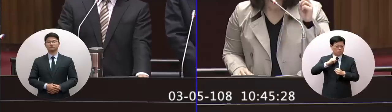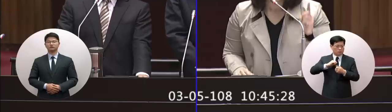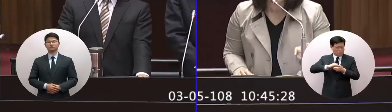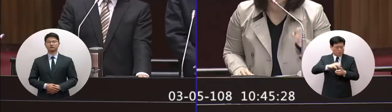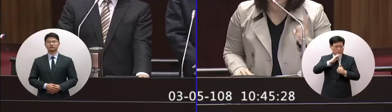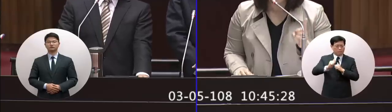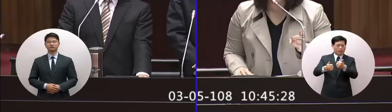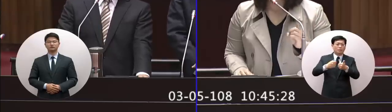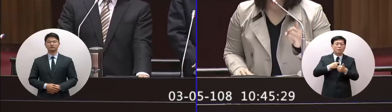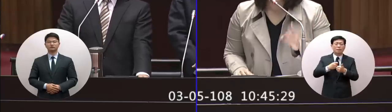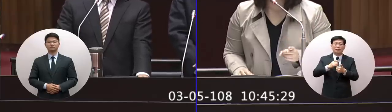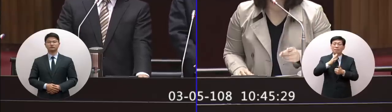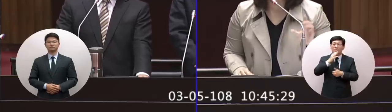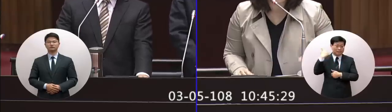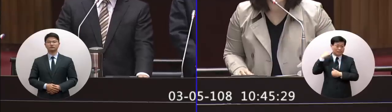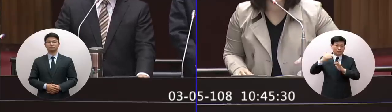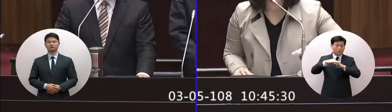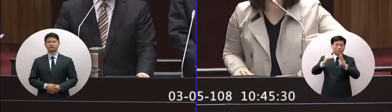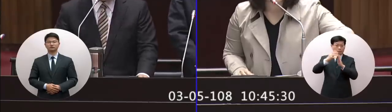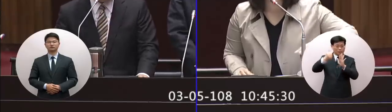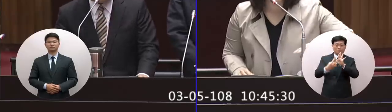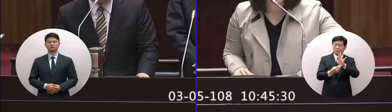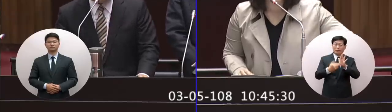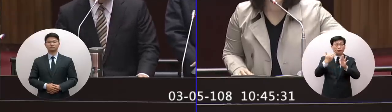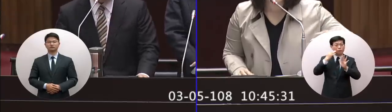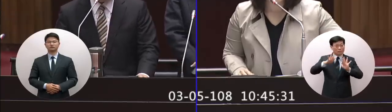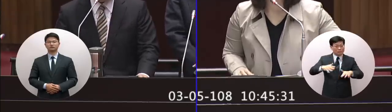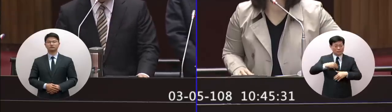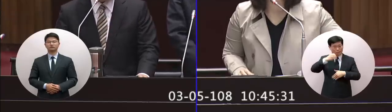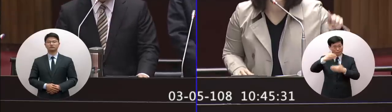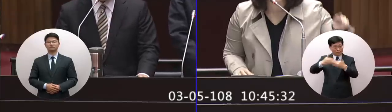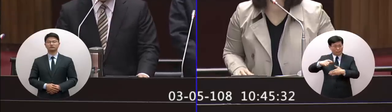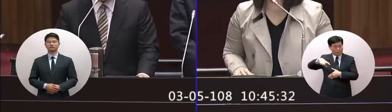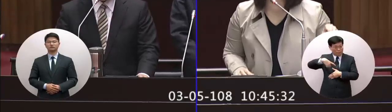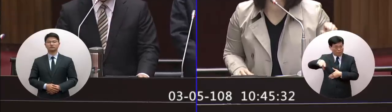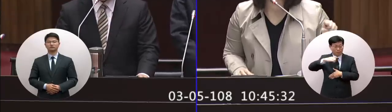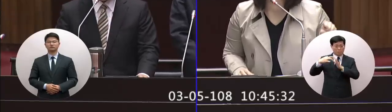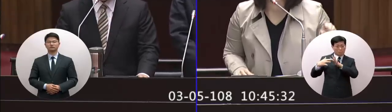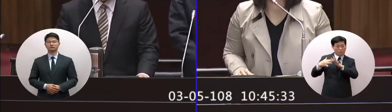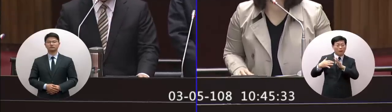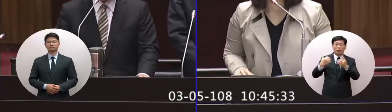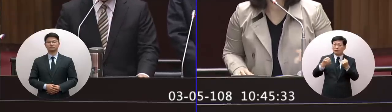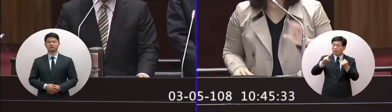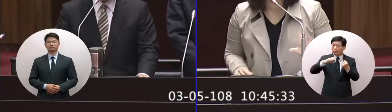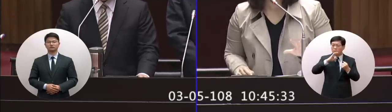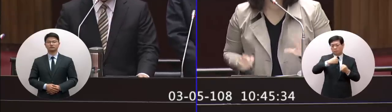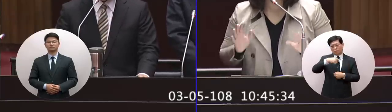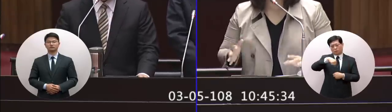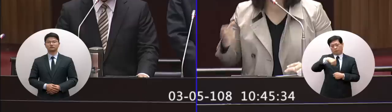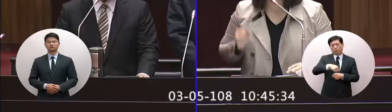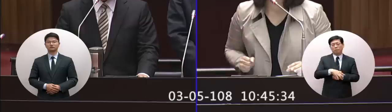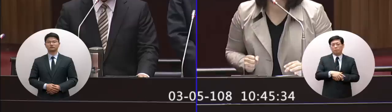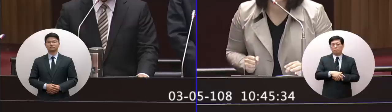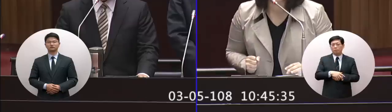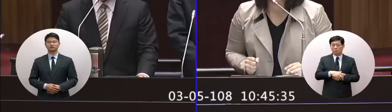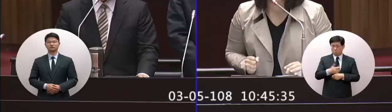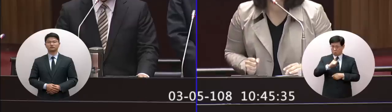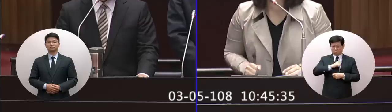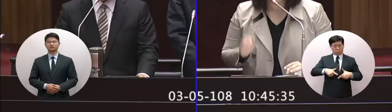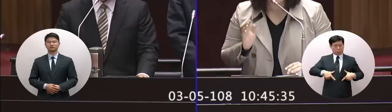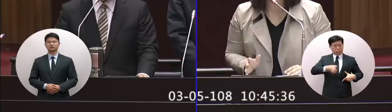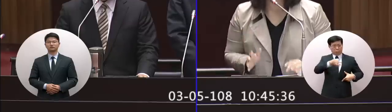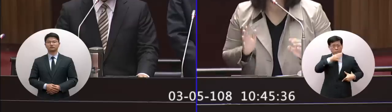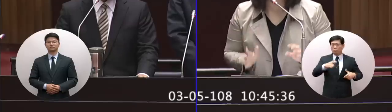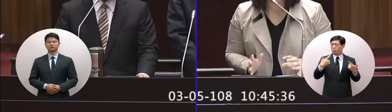就是说，前国安局长也有说，如果今天两岸真的开战了，这个战场其实是在台湾，所以不是有 keep 配楼贺